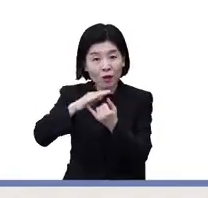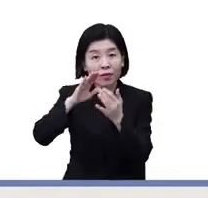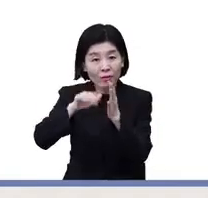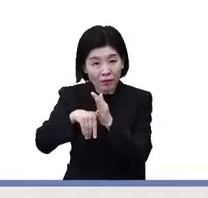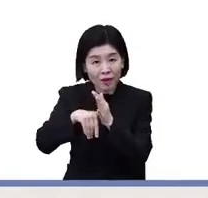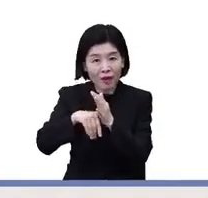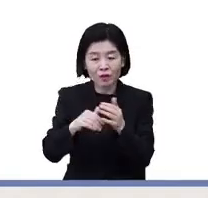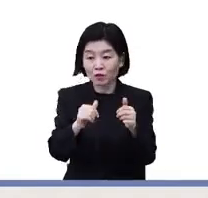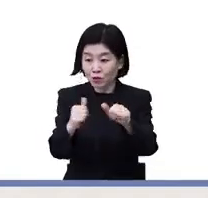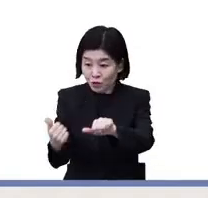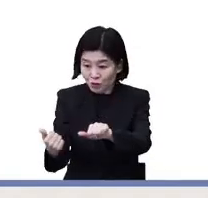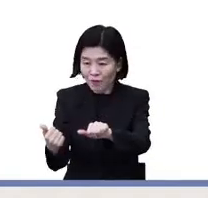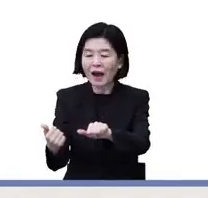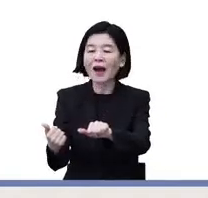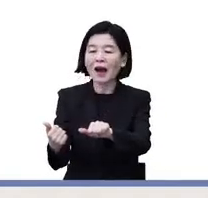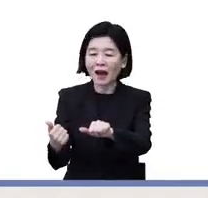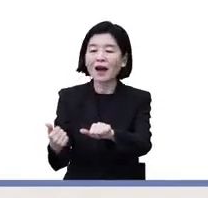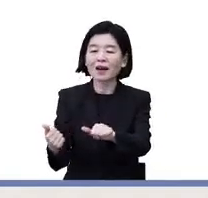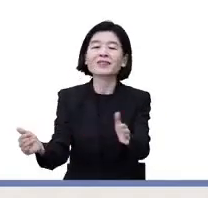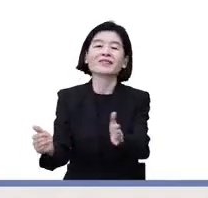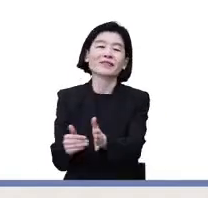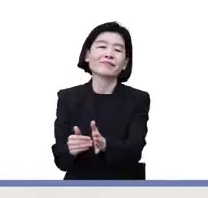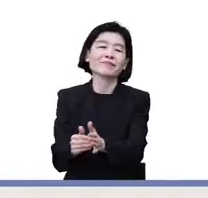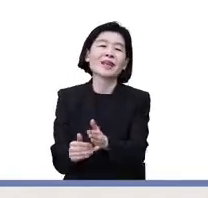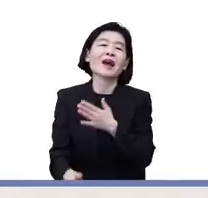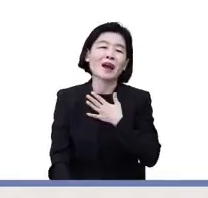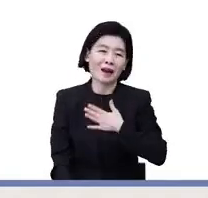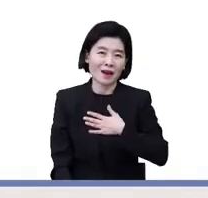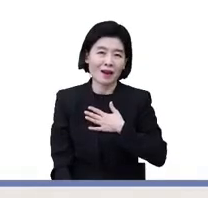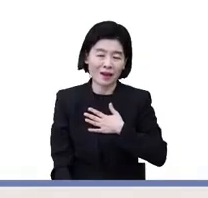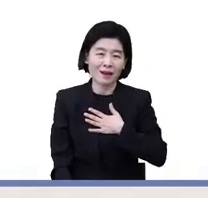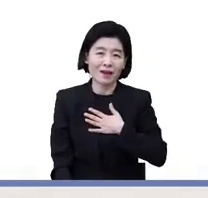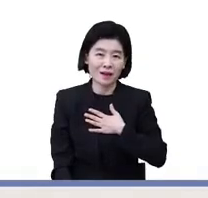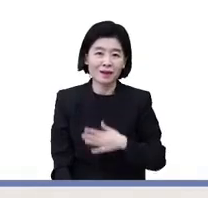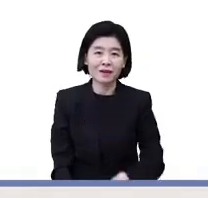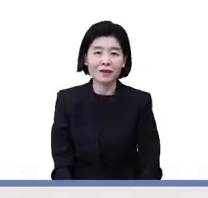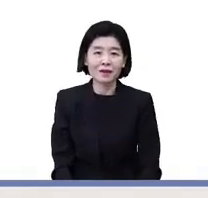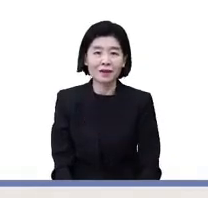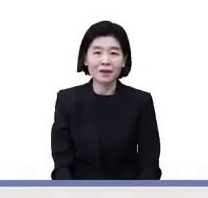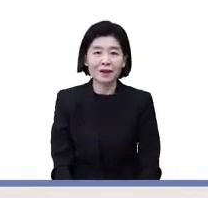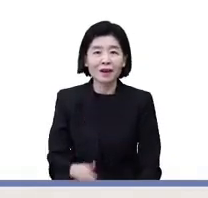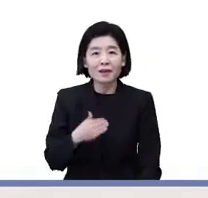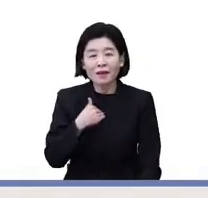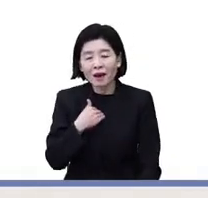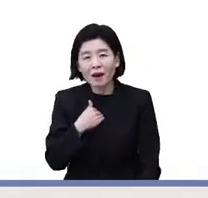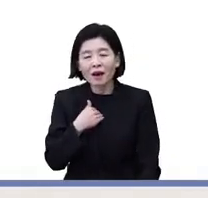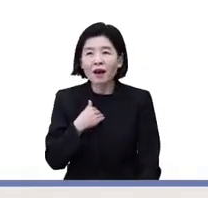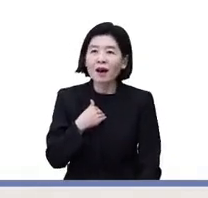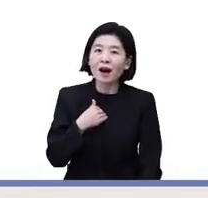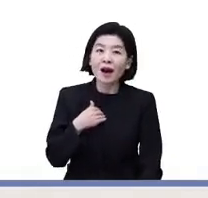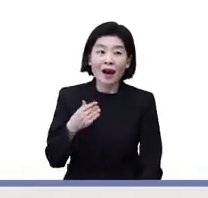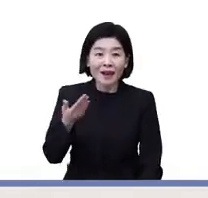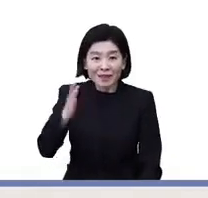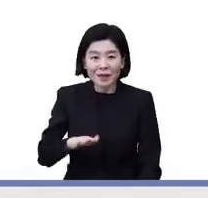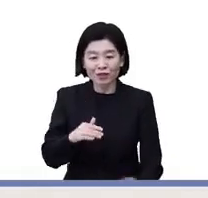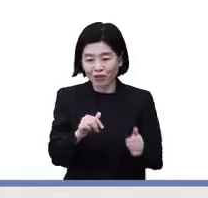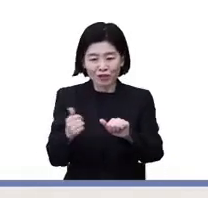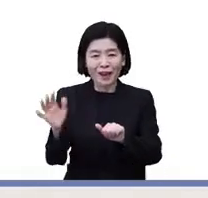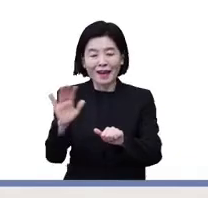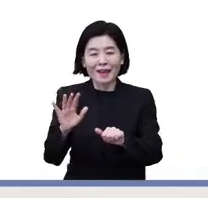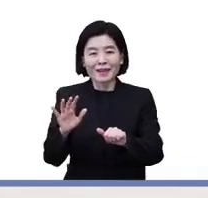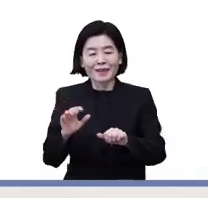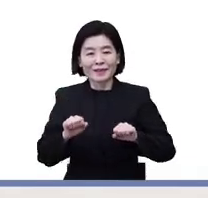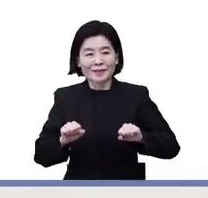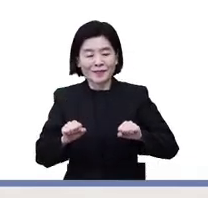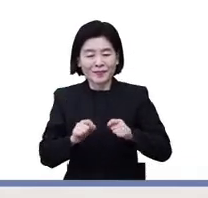되고 죽음이 끝이라는 것도 이해를 한다고 합니다. 물론 자신은 뭐 왠지 모르게 불멸의 존재인 것 같은 착각이 들죠.